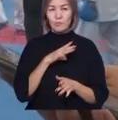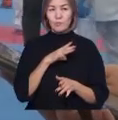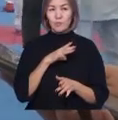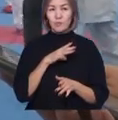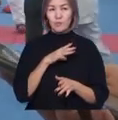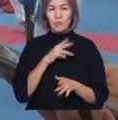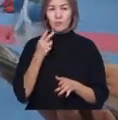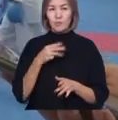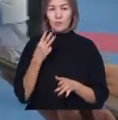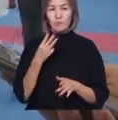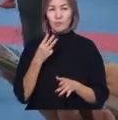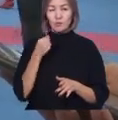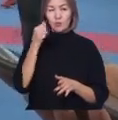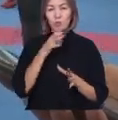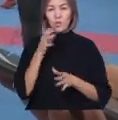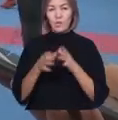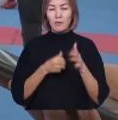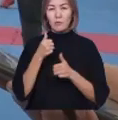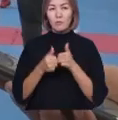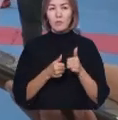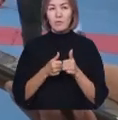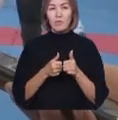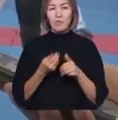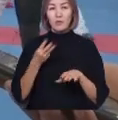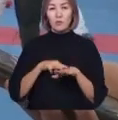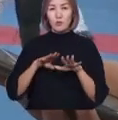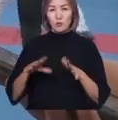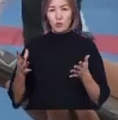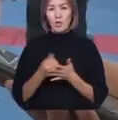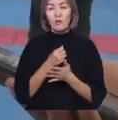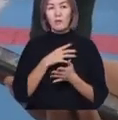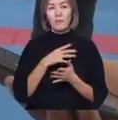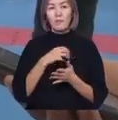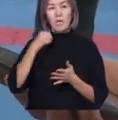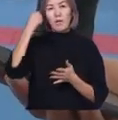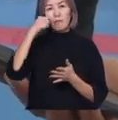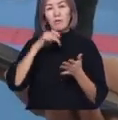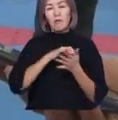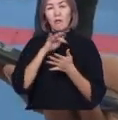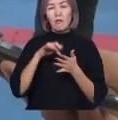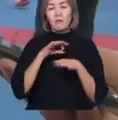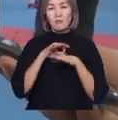Сосын 2023 жылы әлем чемпионатынан қола жүлдегері болдым. Ол Ташкент қаласында өтті.